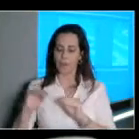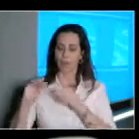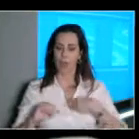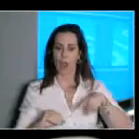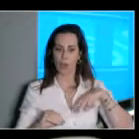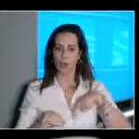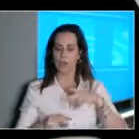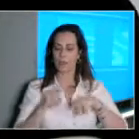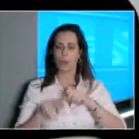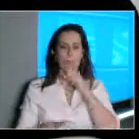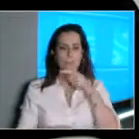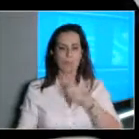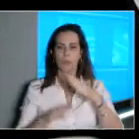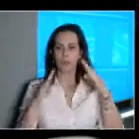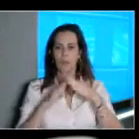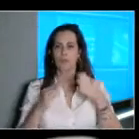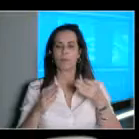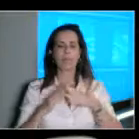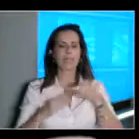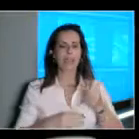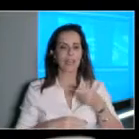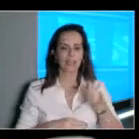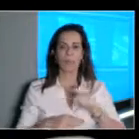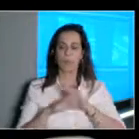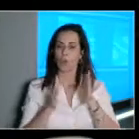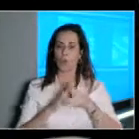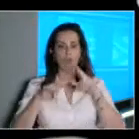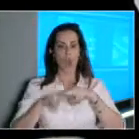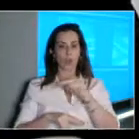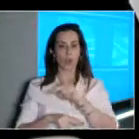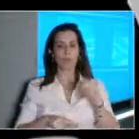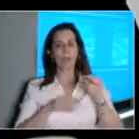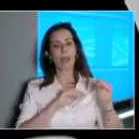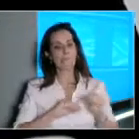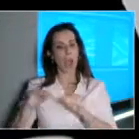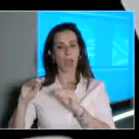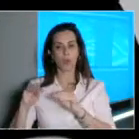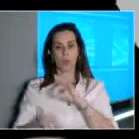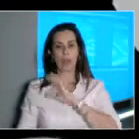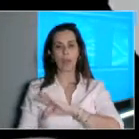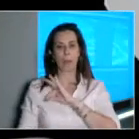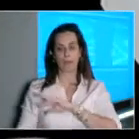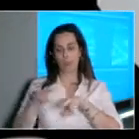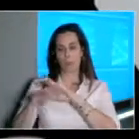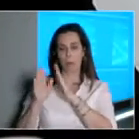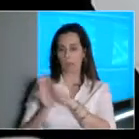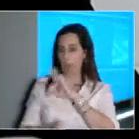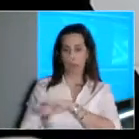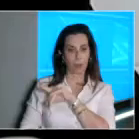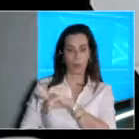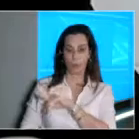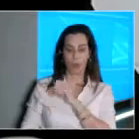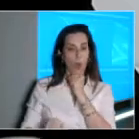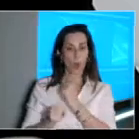לטיפול בפנסיות ובדיור ובשכר הדירה ובכל שאר הנושאים, העברנו את זה בעצם לליברמן. ליברמן